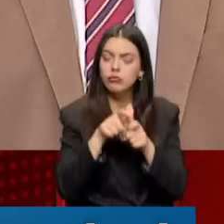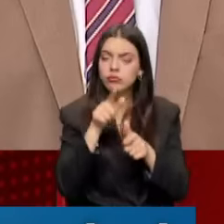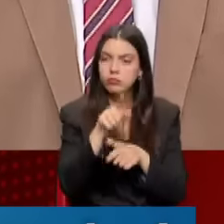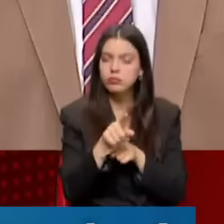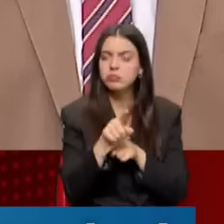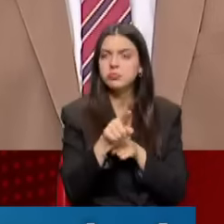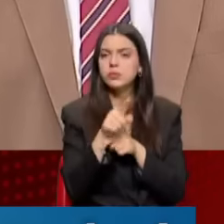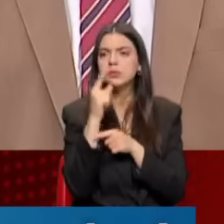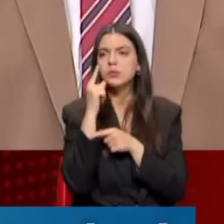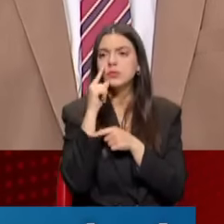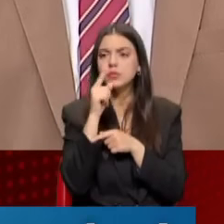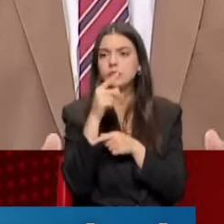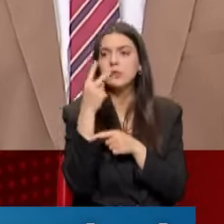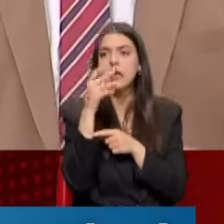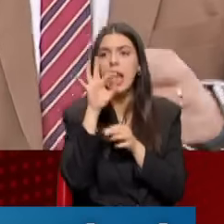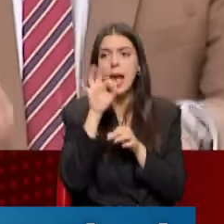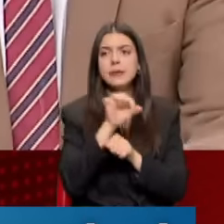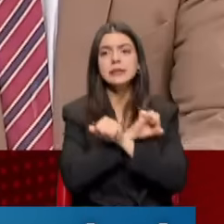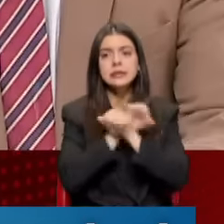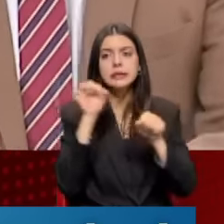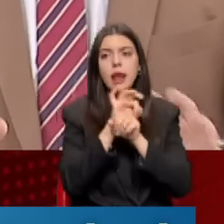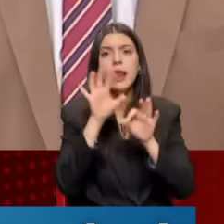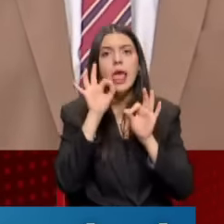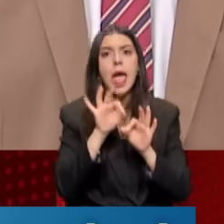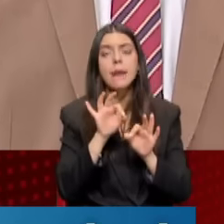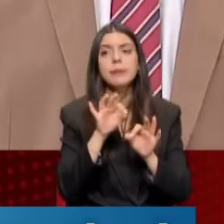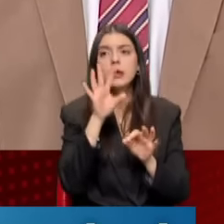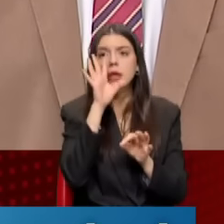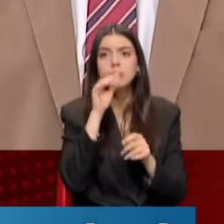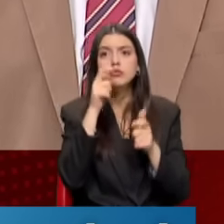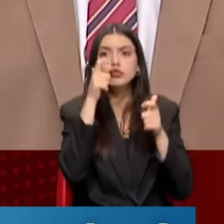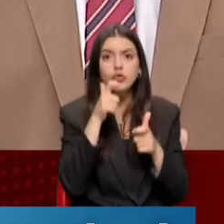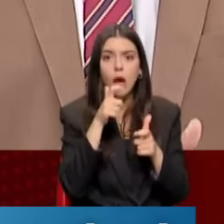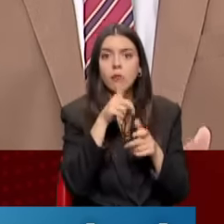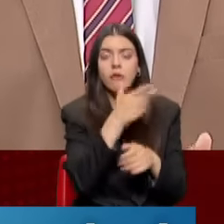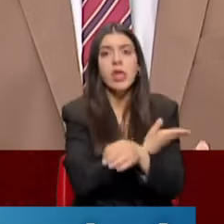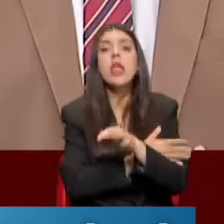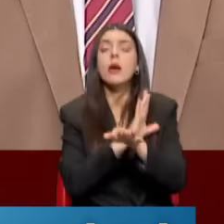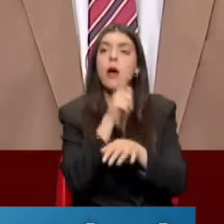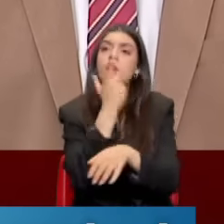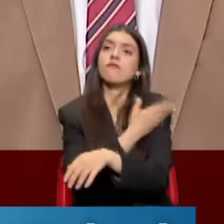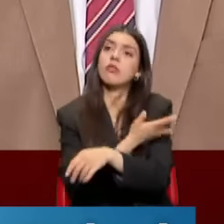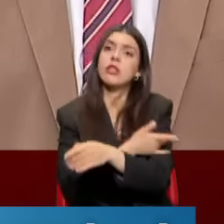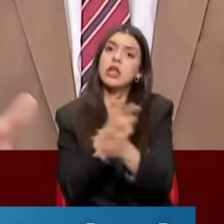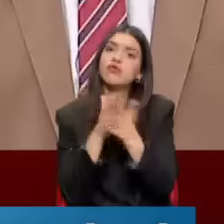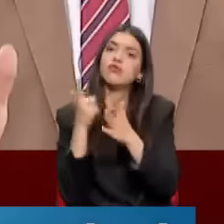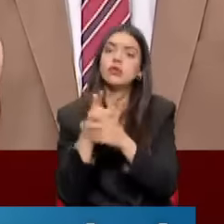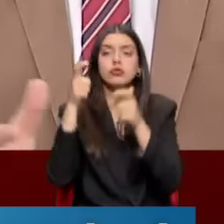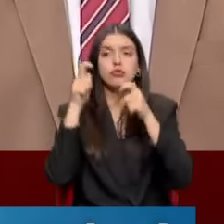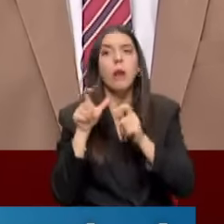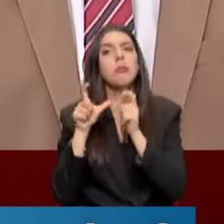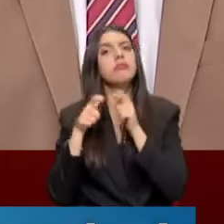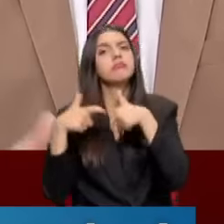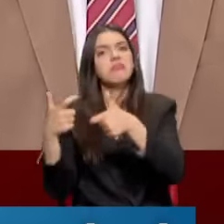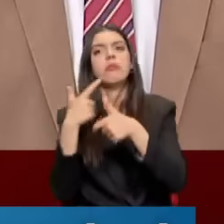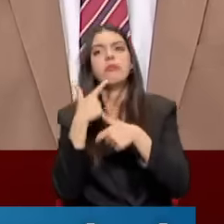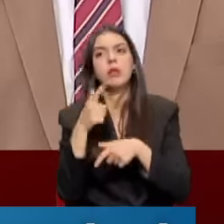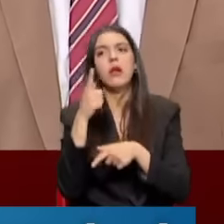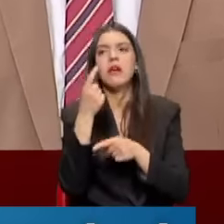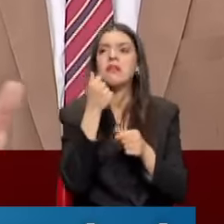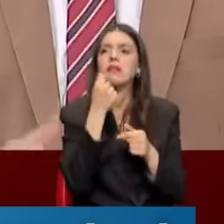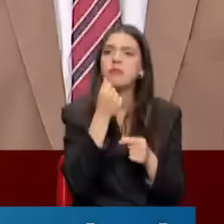kadar zarar etmesinin acısını çay üreticisinden çıkartıyorlar yani o çeşitli sebeplerle farklı sebeplerle zarar ediyor